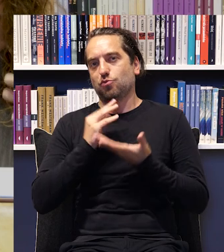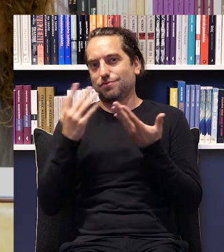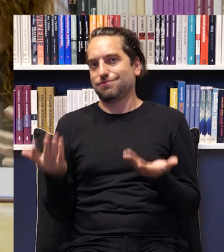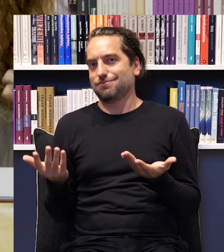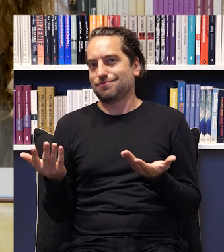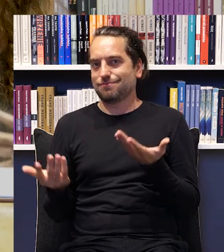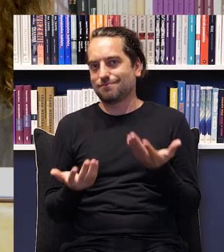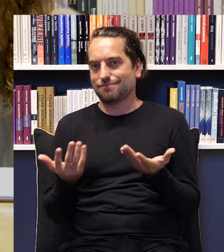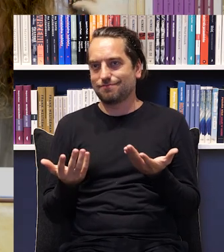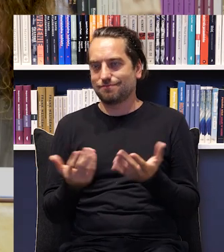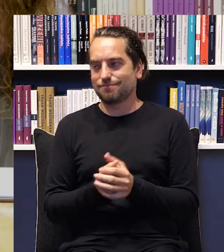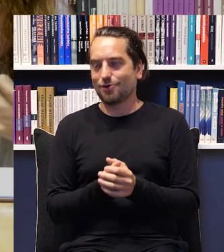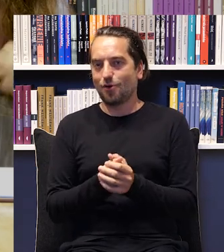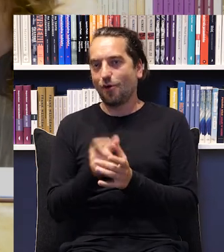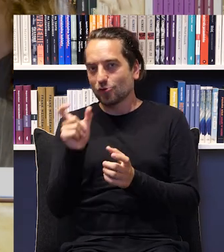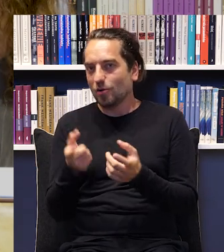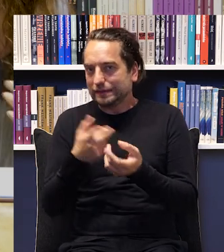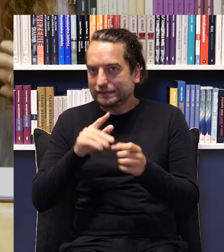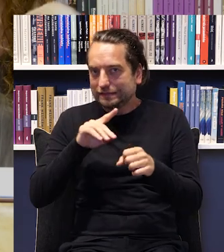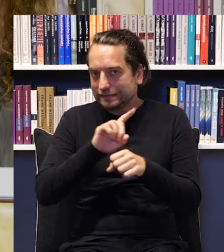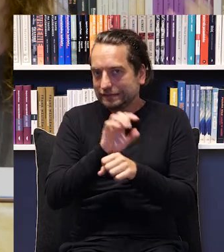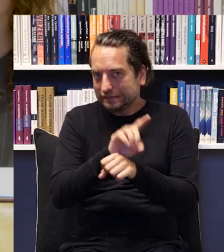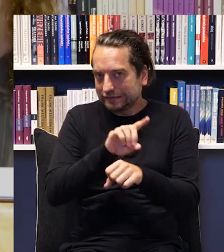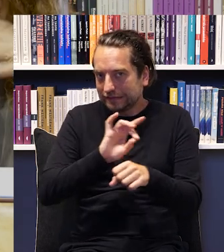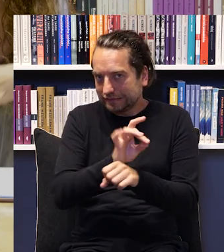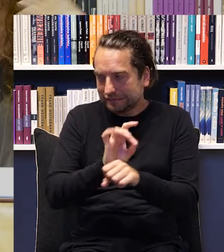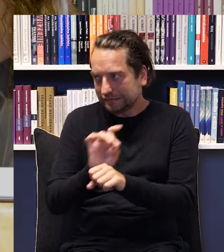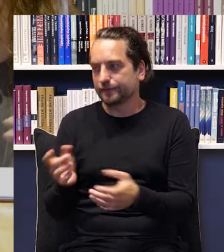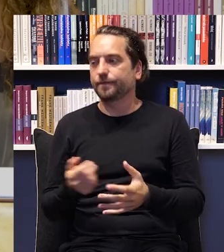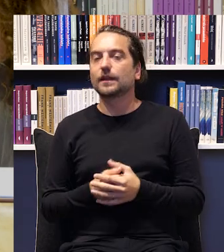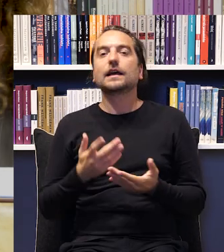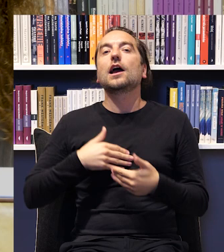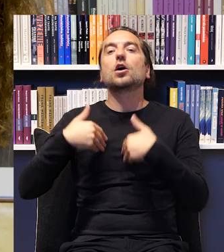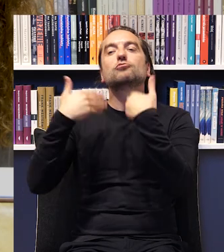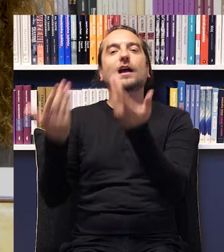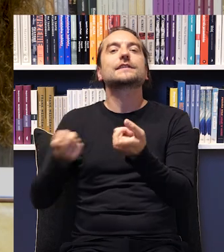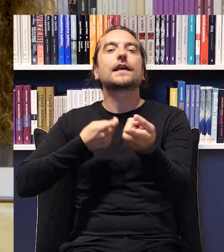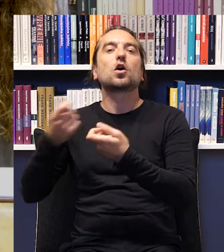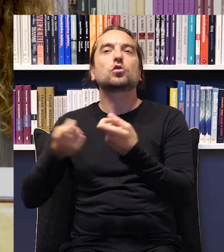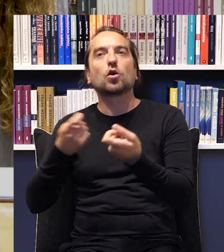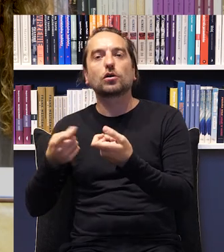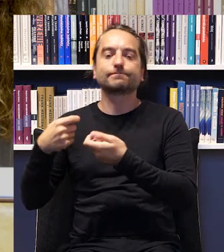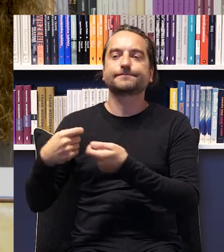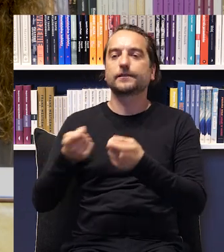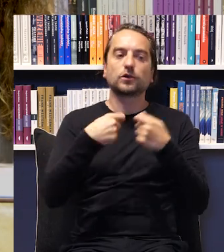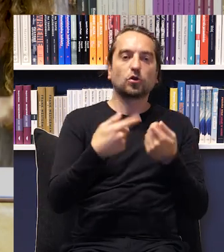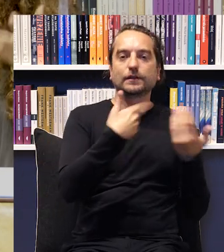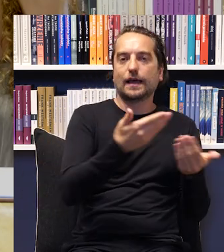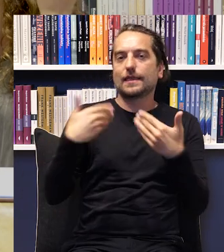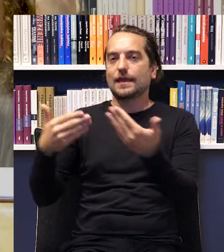Jednak ja mam wrażenie, że ona na tą grę kontroli, przejmowania, oddawania kontroli jest jakoś skazana. Ona stara się